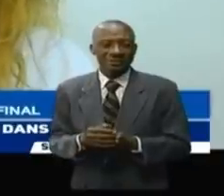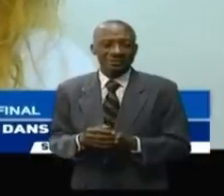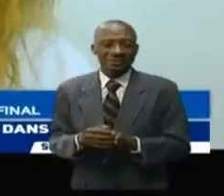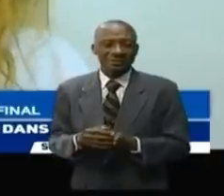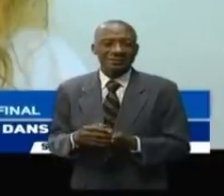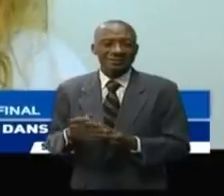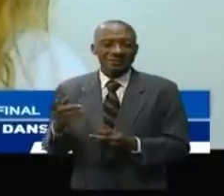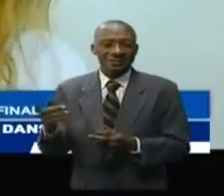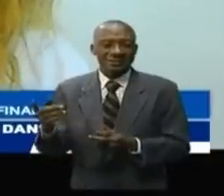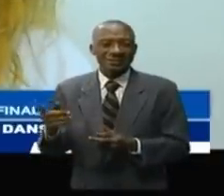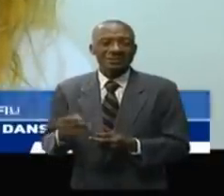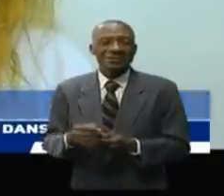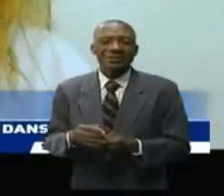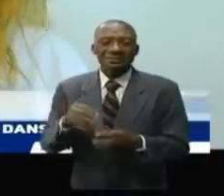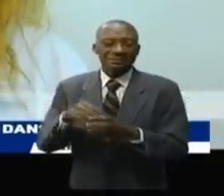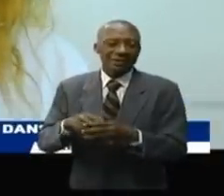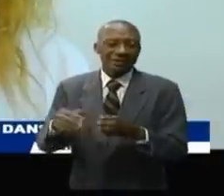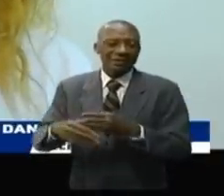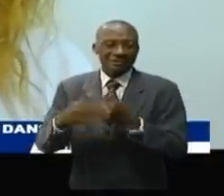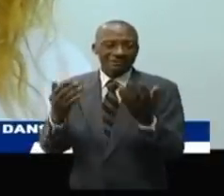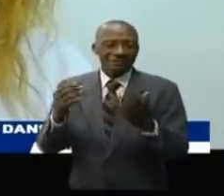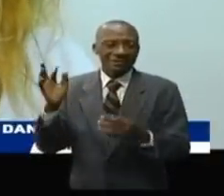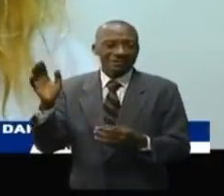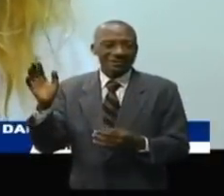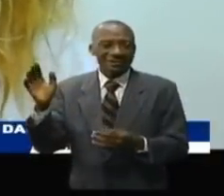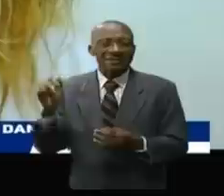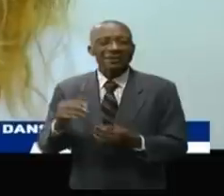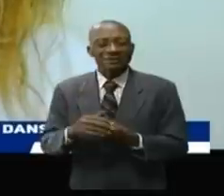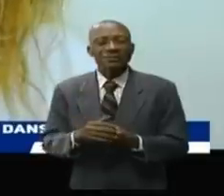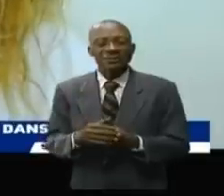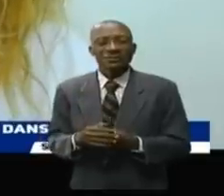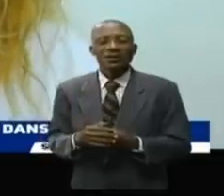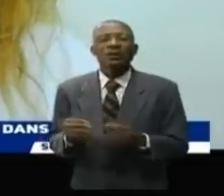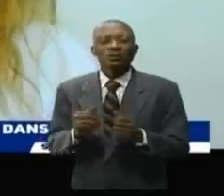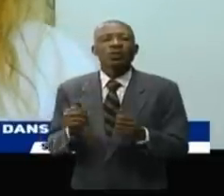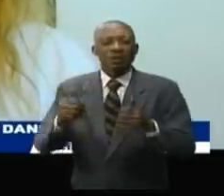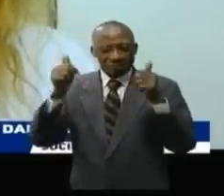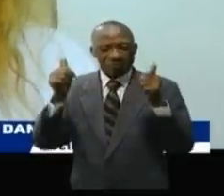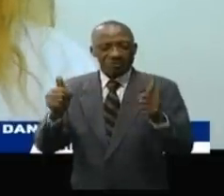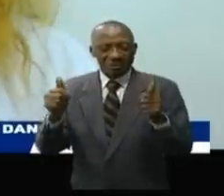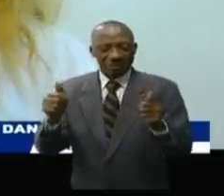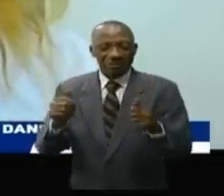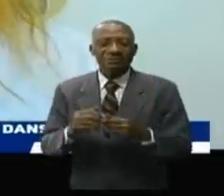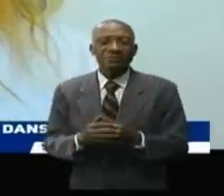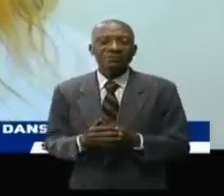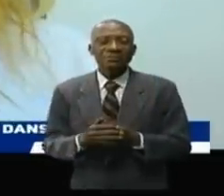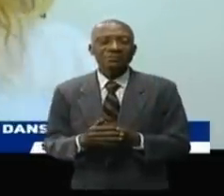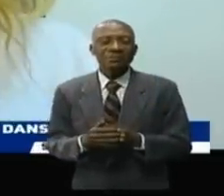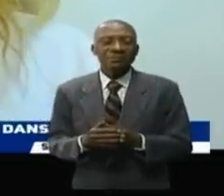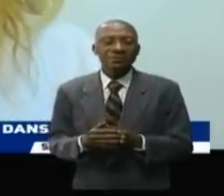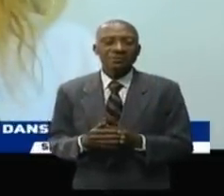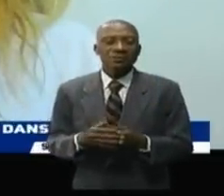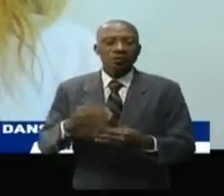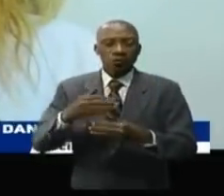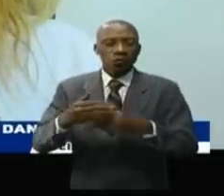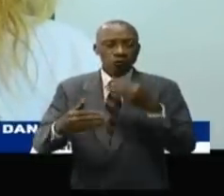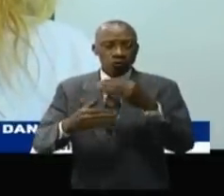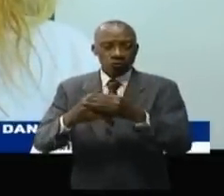un environnement urbain, qui respecte toutes les normes sanitaires, qui a été construite selon les